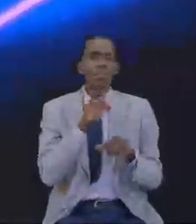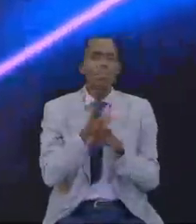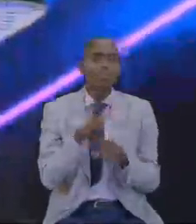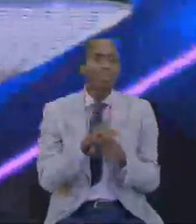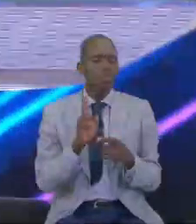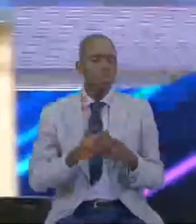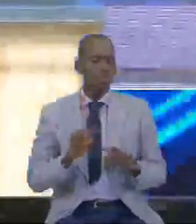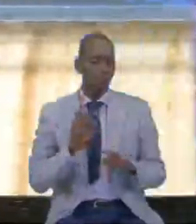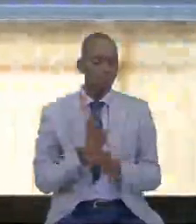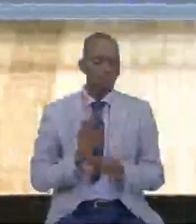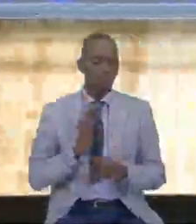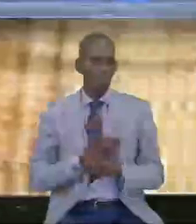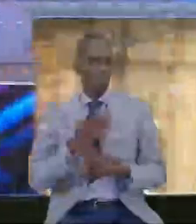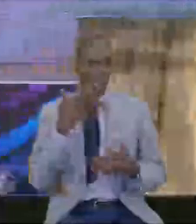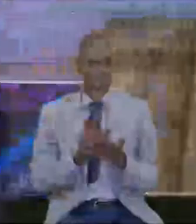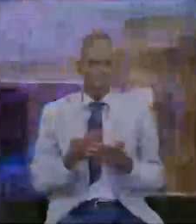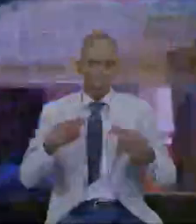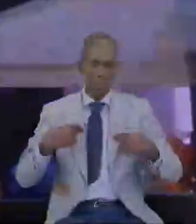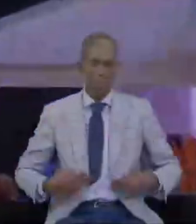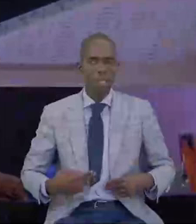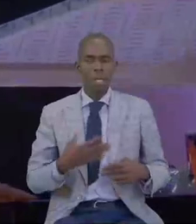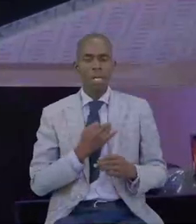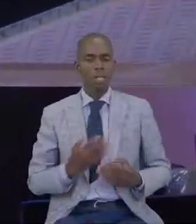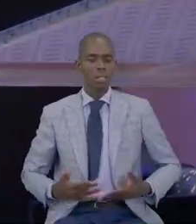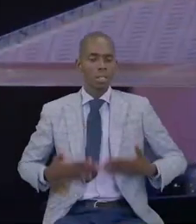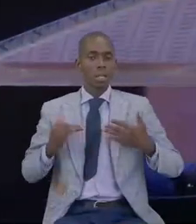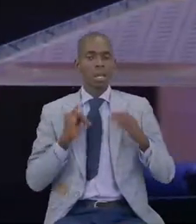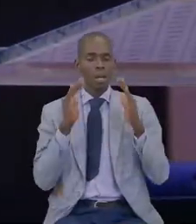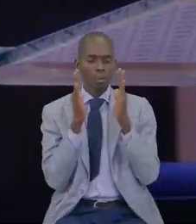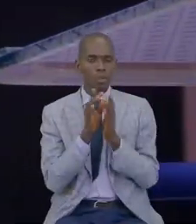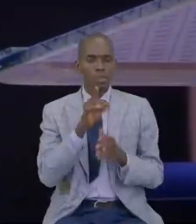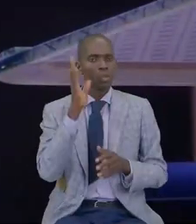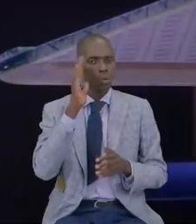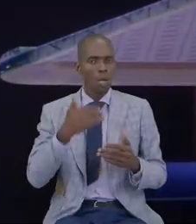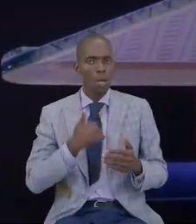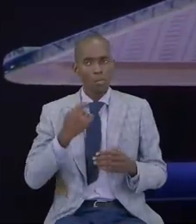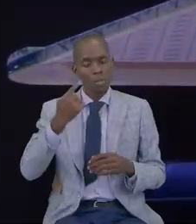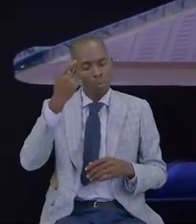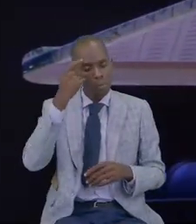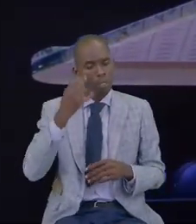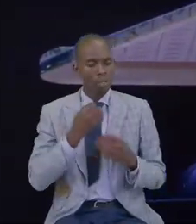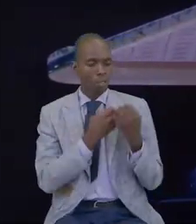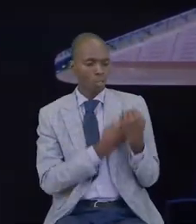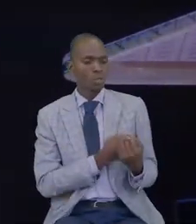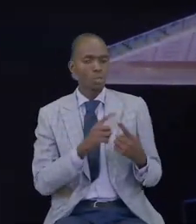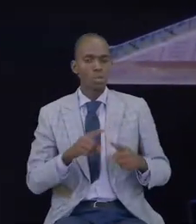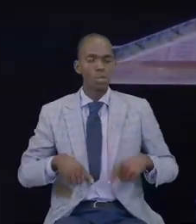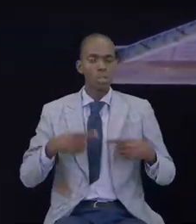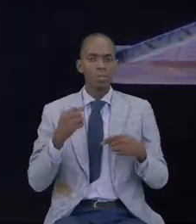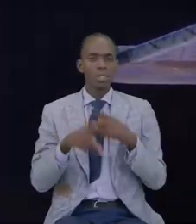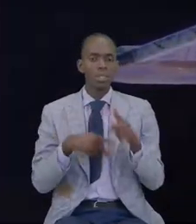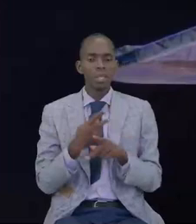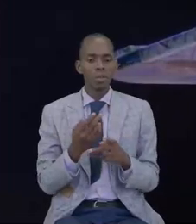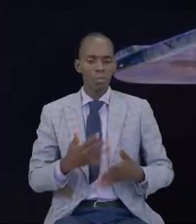en bonne santé. Je prie que tu aies la pensée, le courage de mener la vie que tu veux mener selon